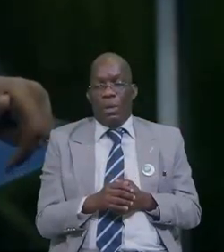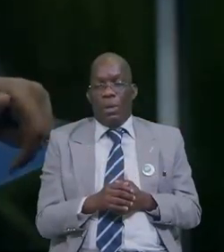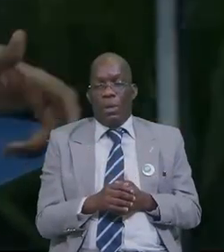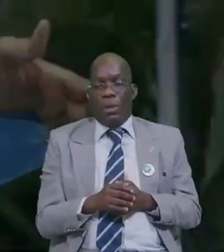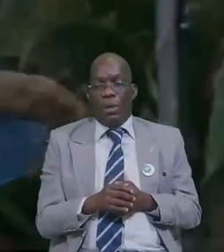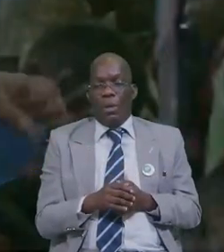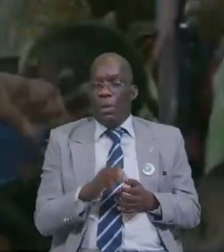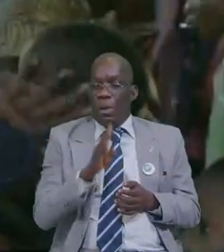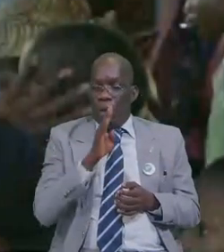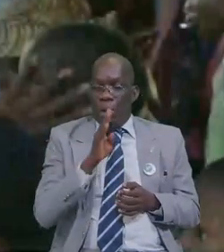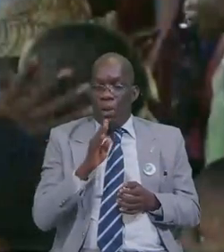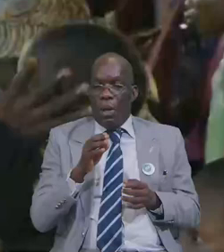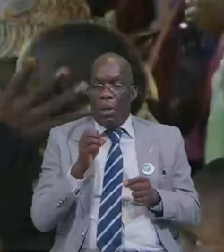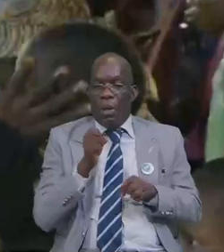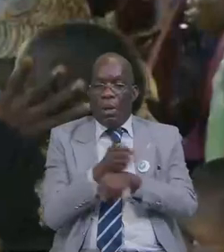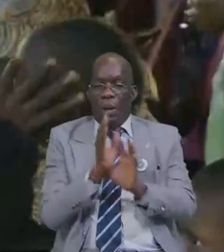Chers conseillers, allons-y rapidement.